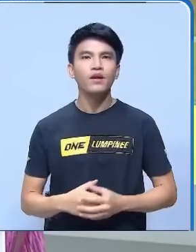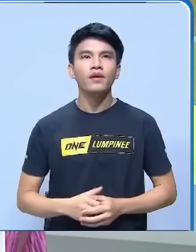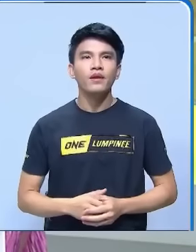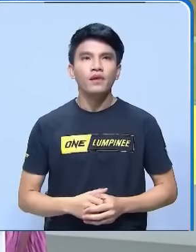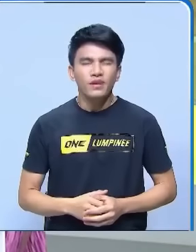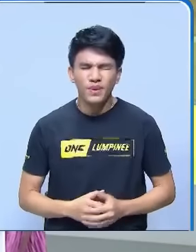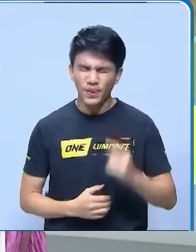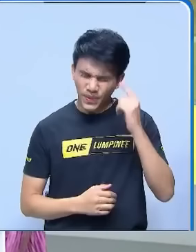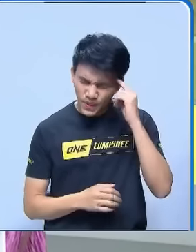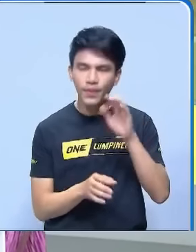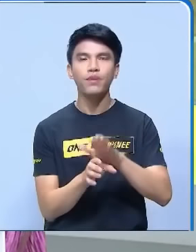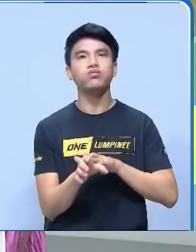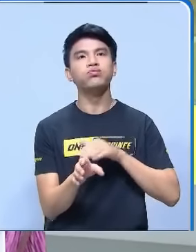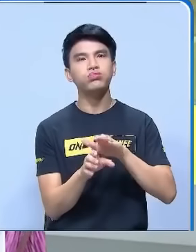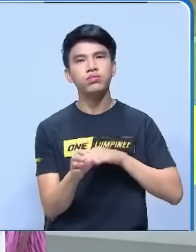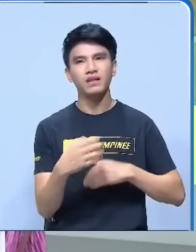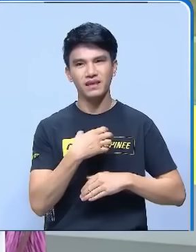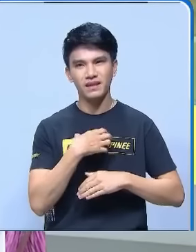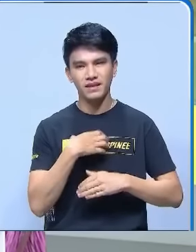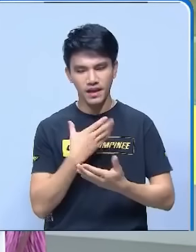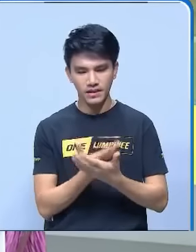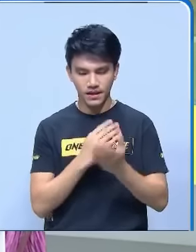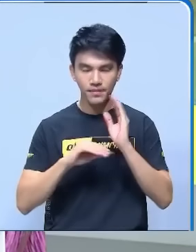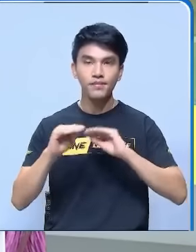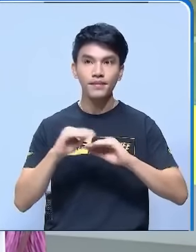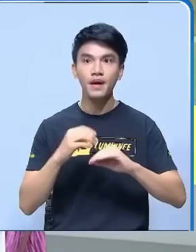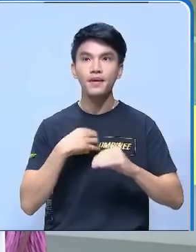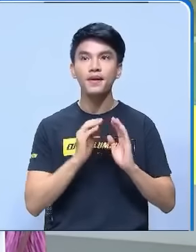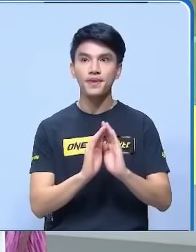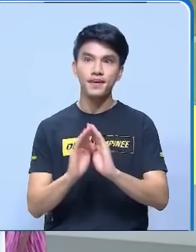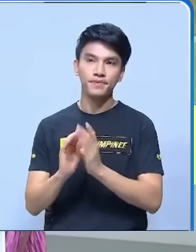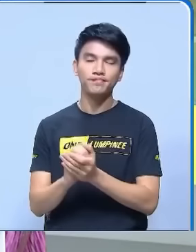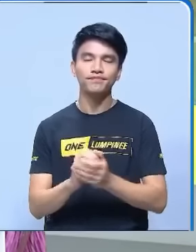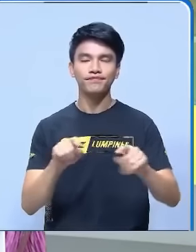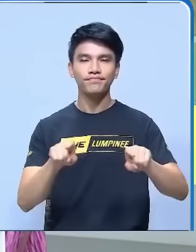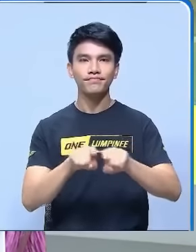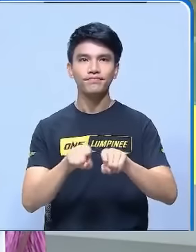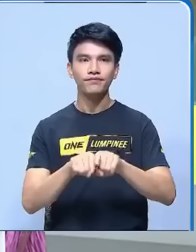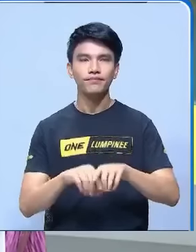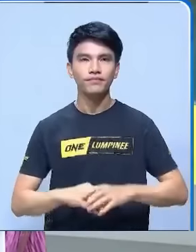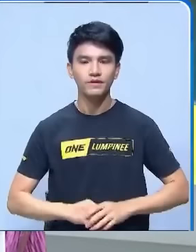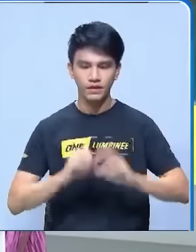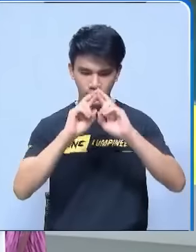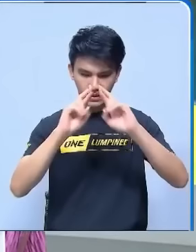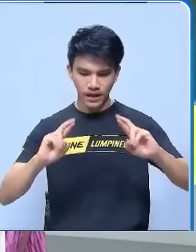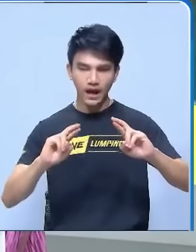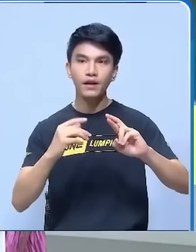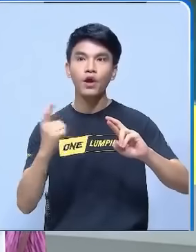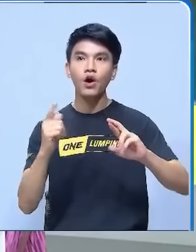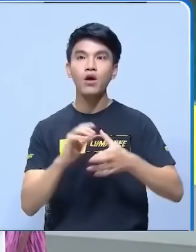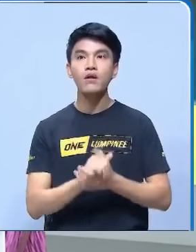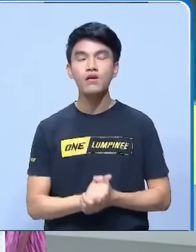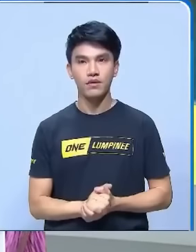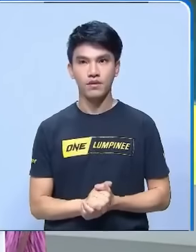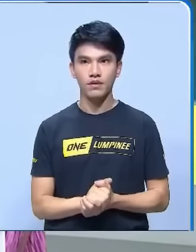็ถือว่าน่าเห็นใจแหละเจตนาที่อยากจะมีเงินเพิ่มอยากจะออมเงินเช่นเดียวกันกับลูกค้าร้านทองแม่ตั๊กนะคะที่เจตนา